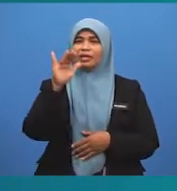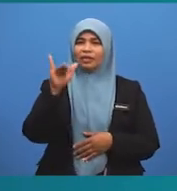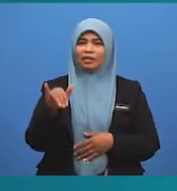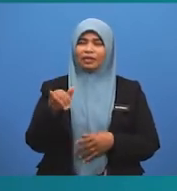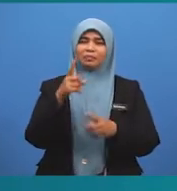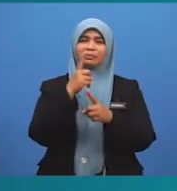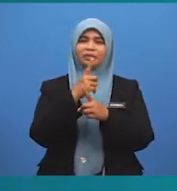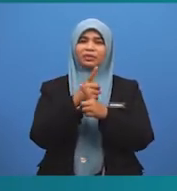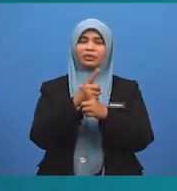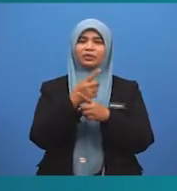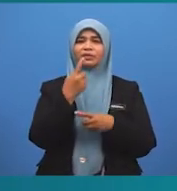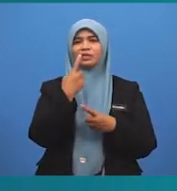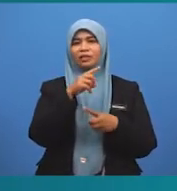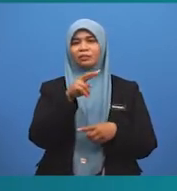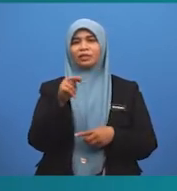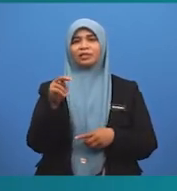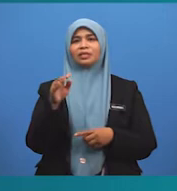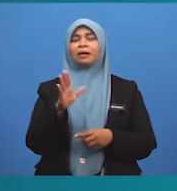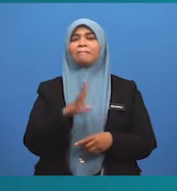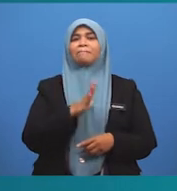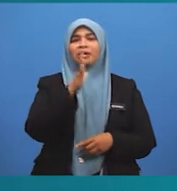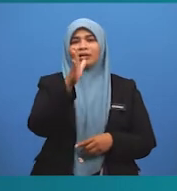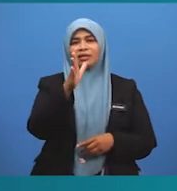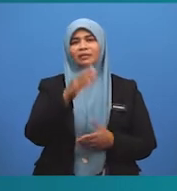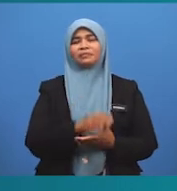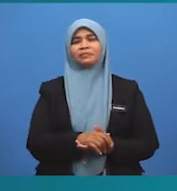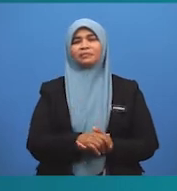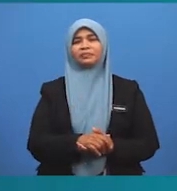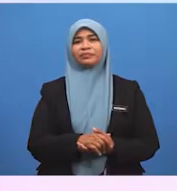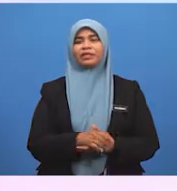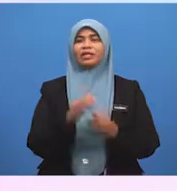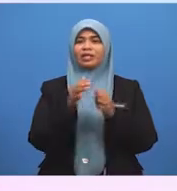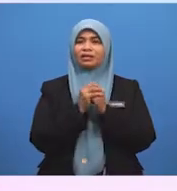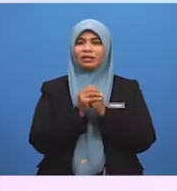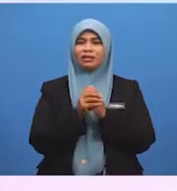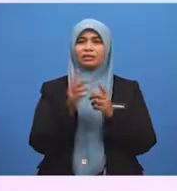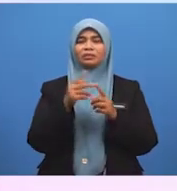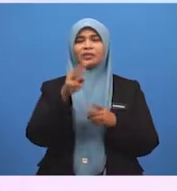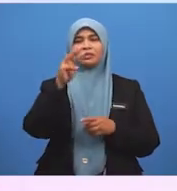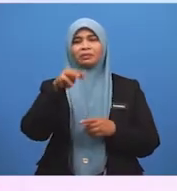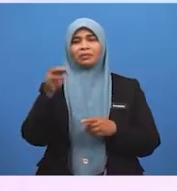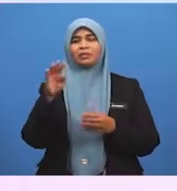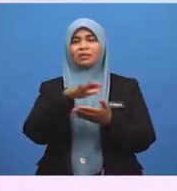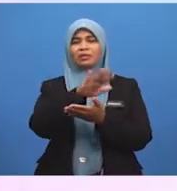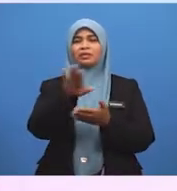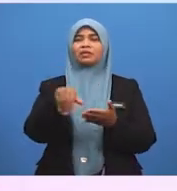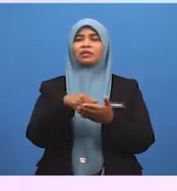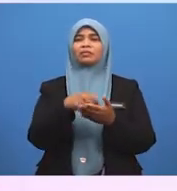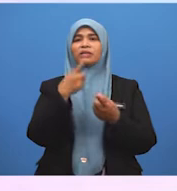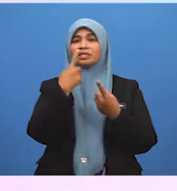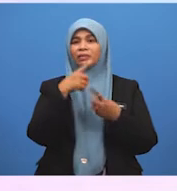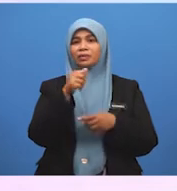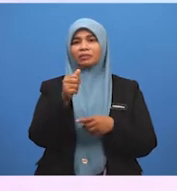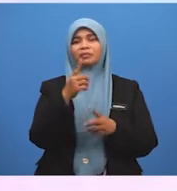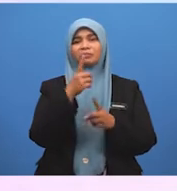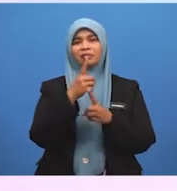Ya, betul. Jawapannya bangga. Syabas, murid-murid. Semua jawapan kamu